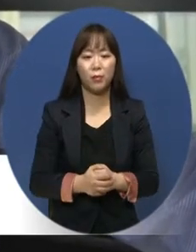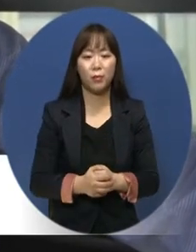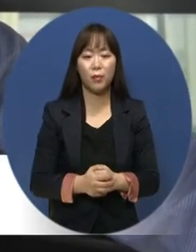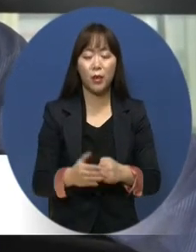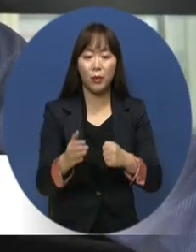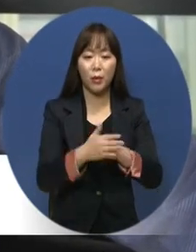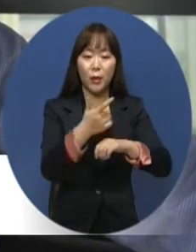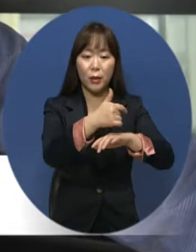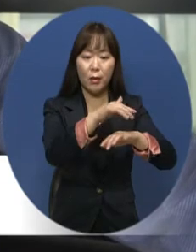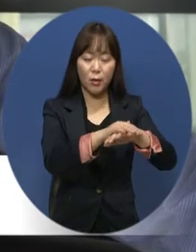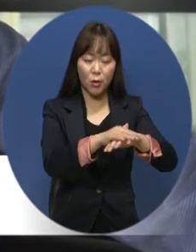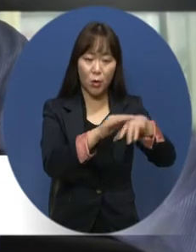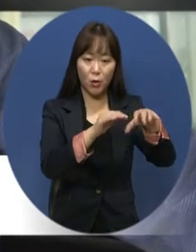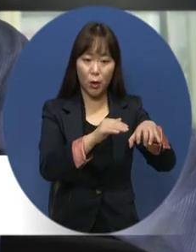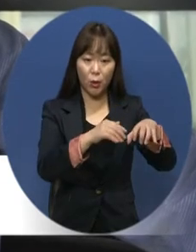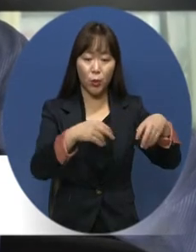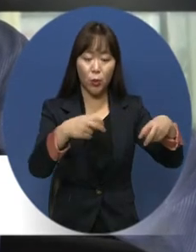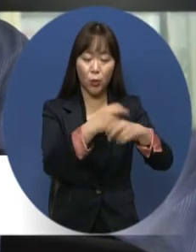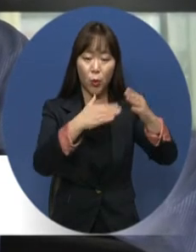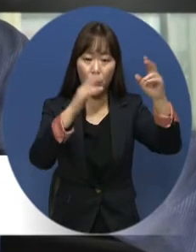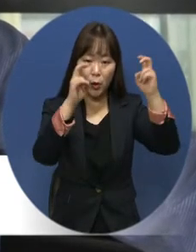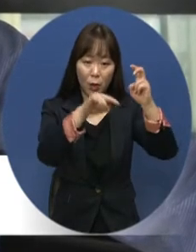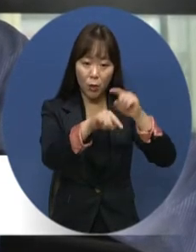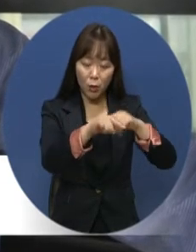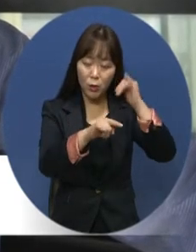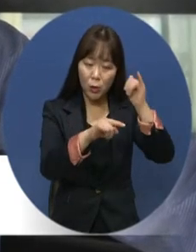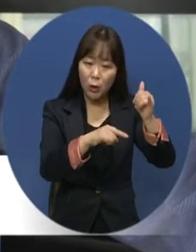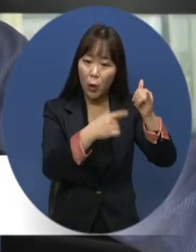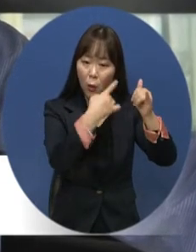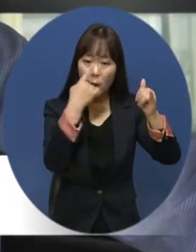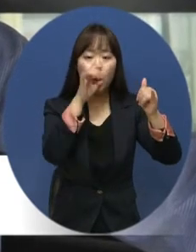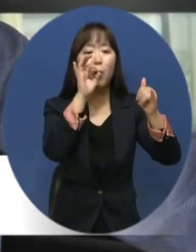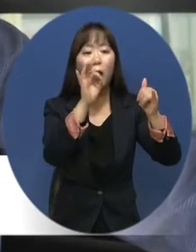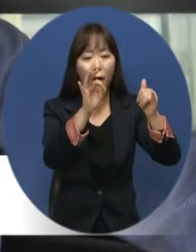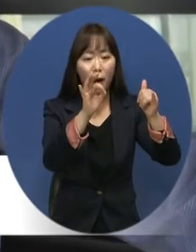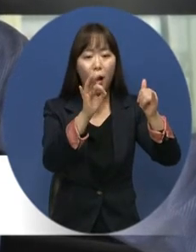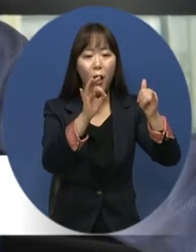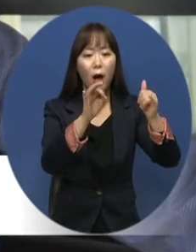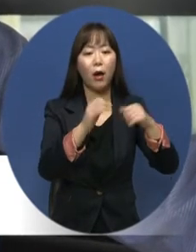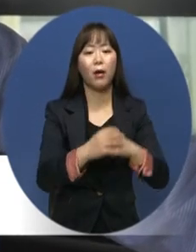그래서 대전의 교통공단 여기 전화를 해서 보니까